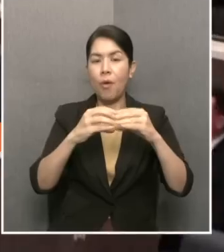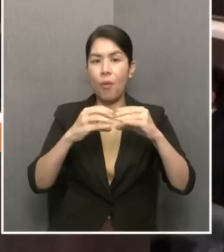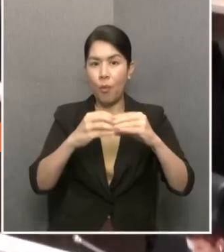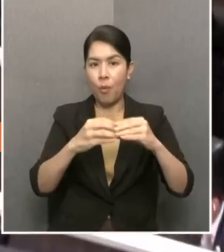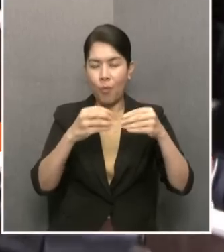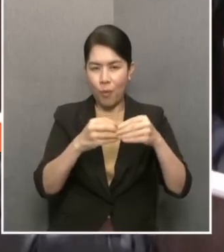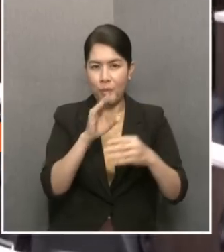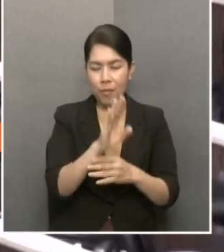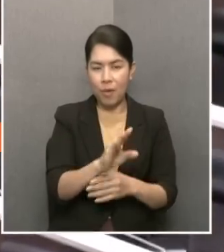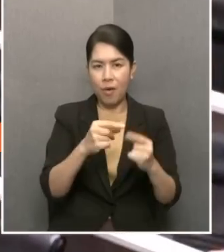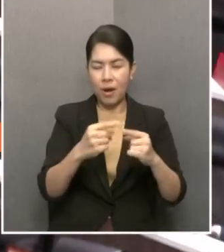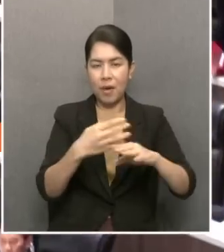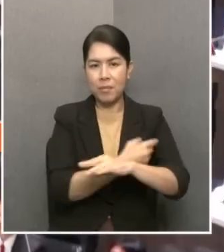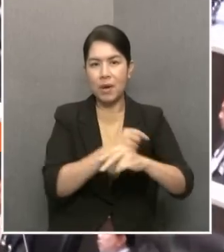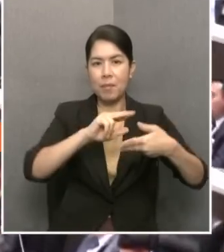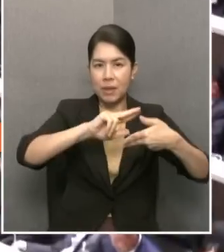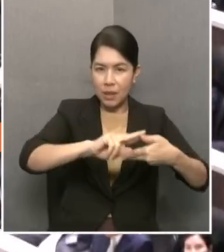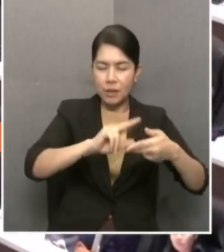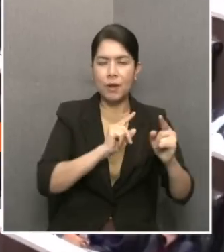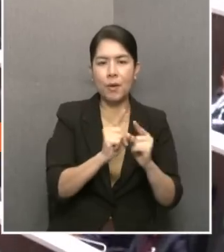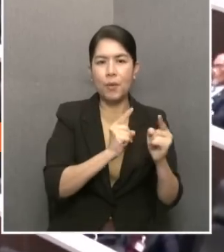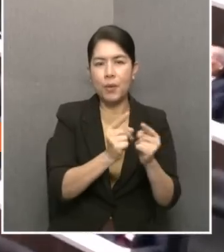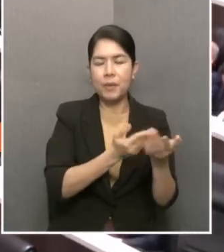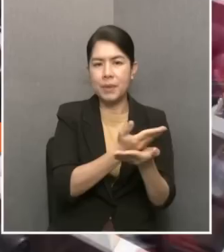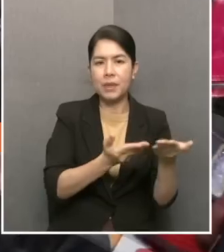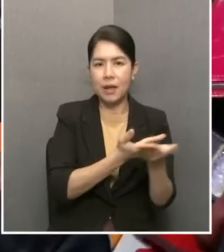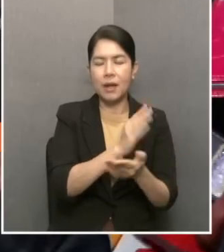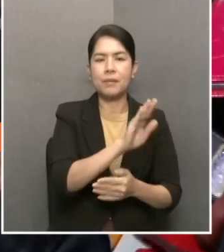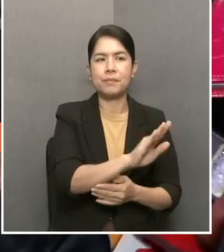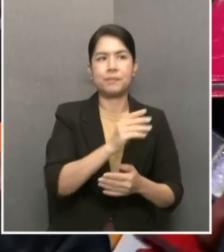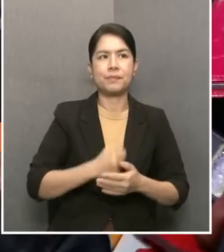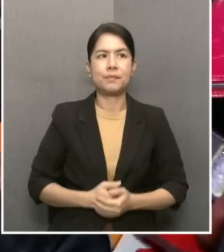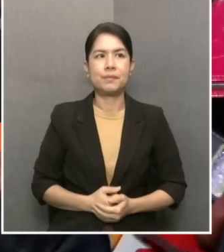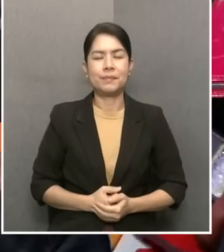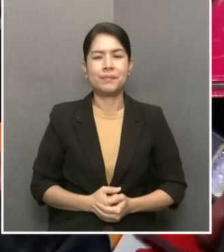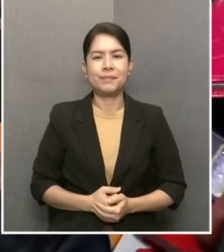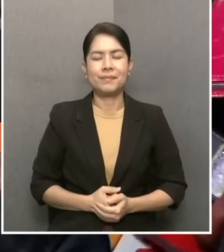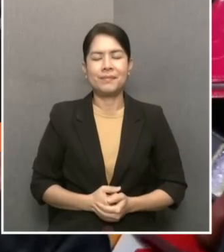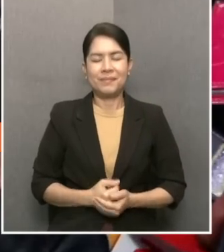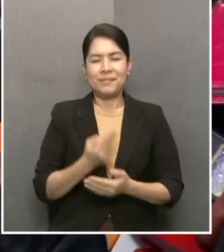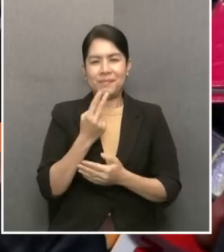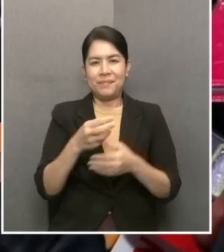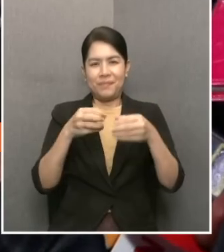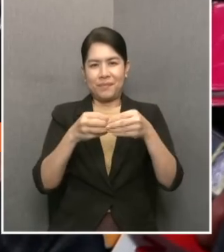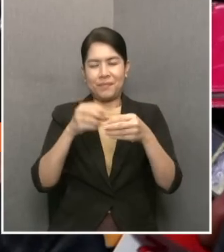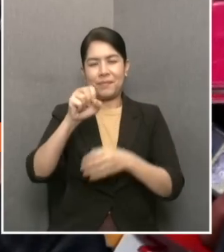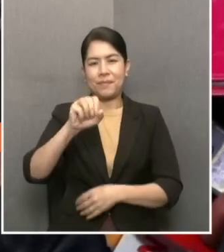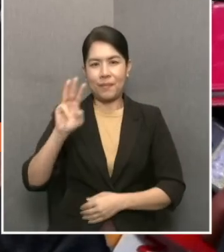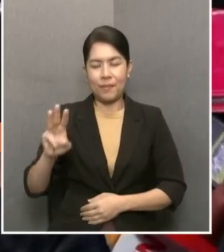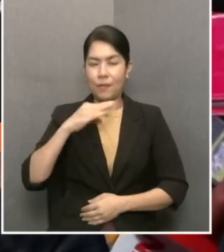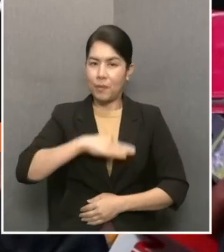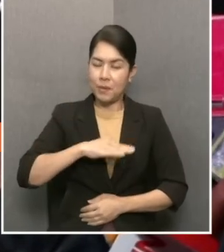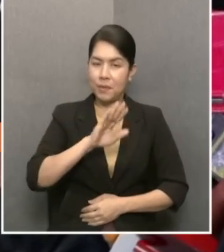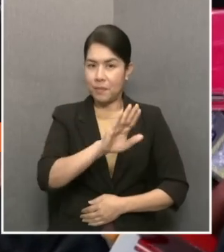มีความชัดเจนมากยิ่งขึ้นค่ะจับตาไปที่ความเคลื่อนไหวท่าทีของสมาชิกวุฒิสภากันต่อนะ